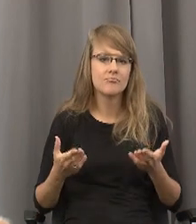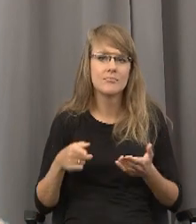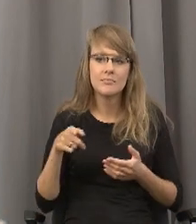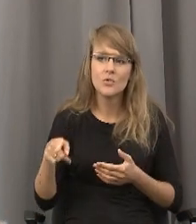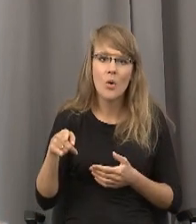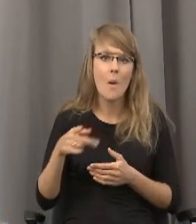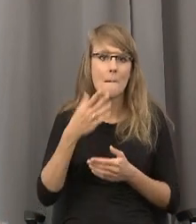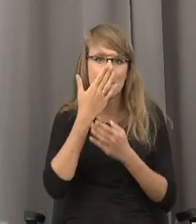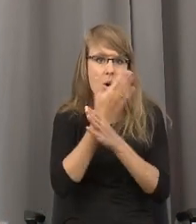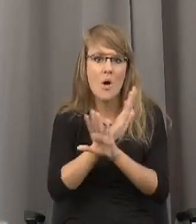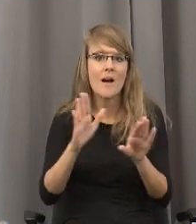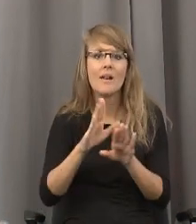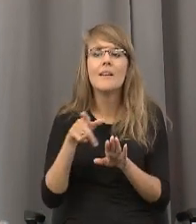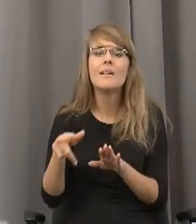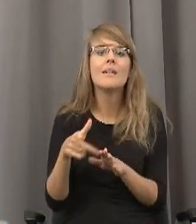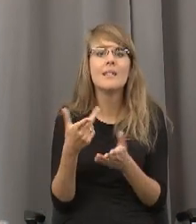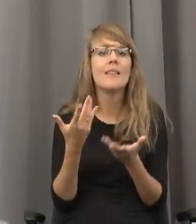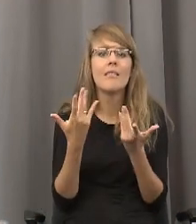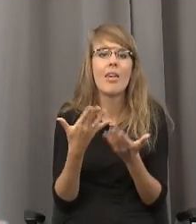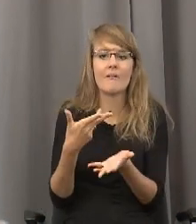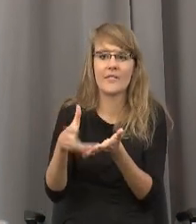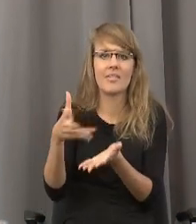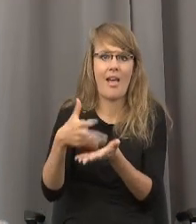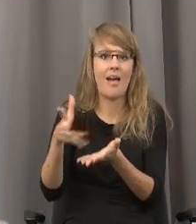jak wyglądają koszty w opiece